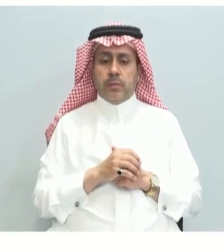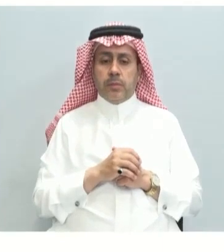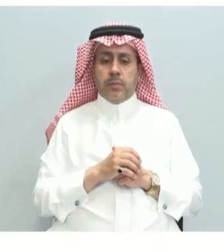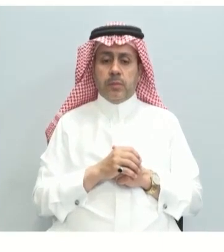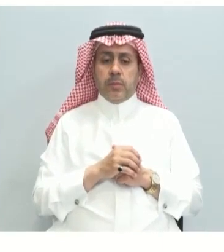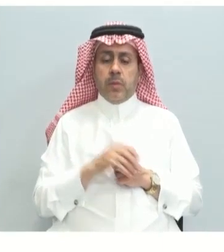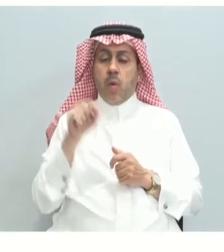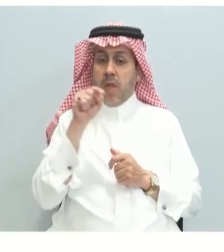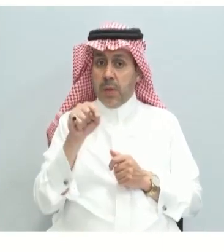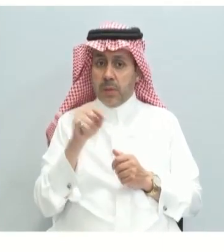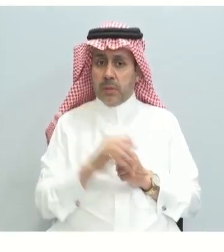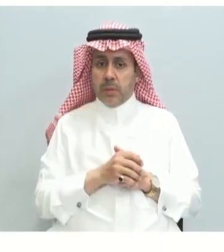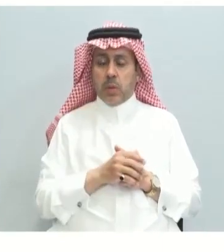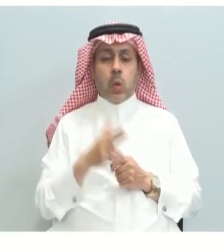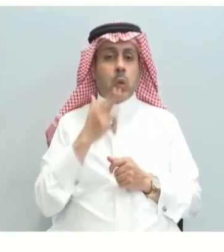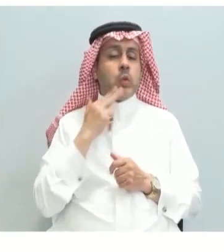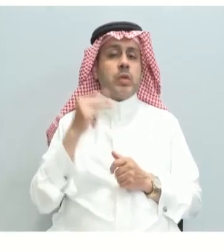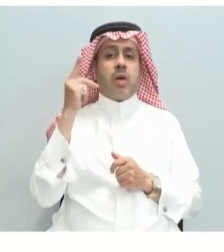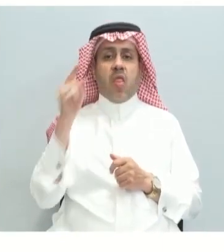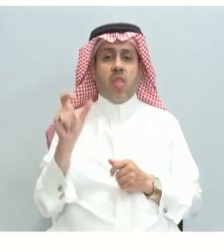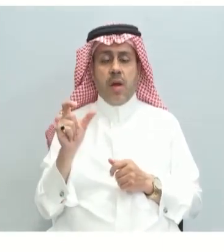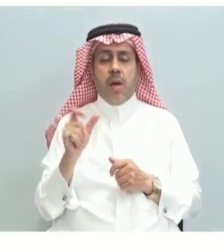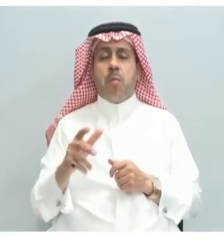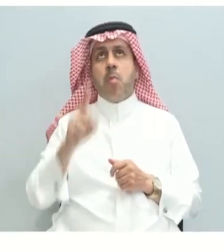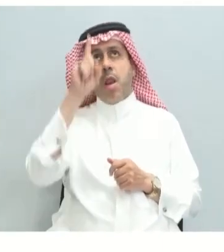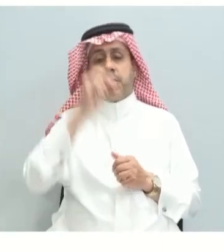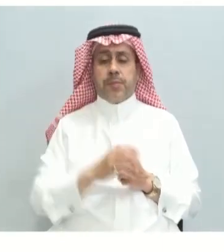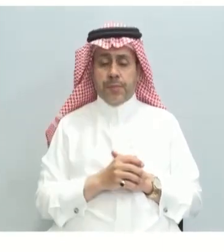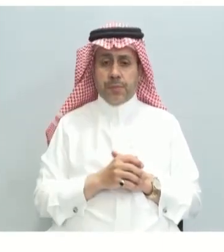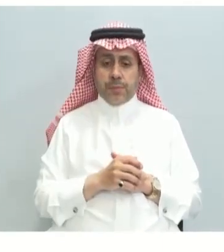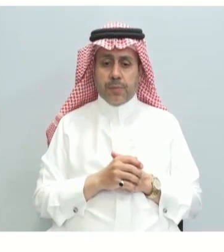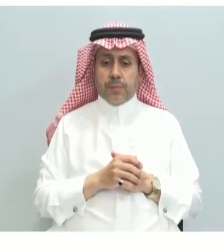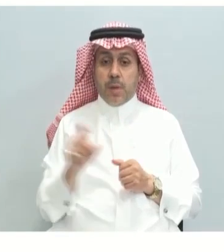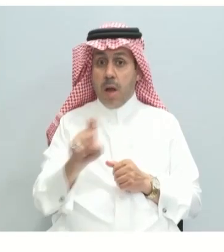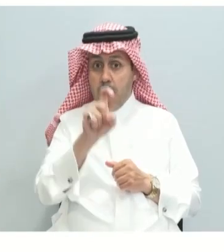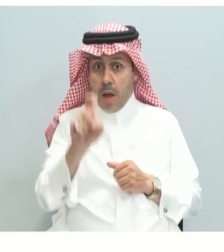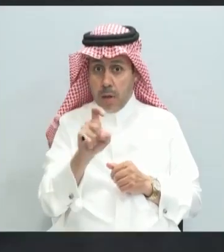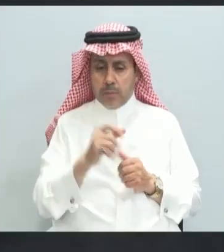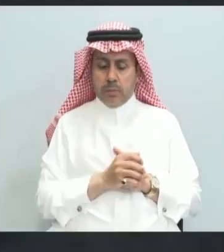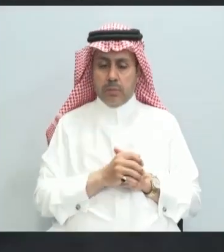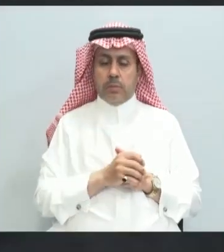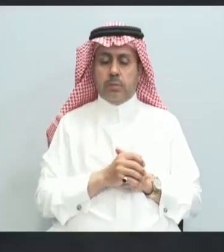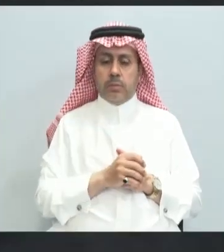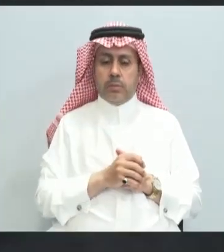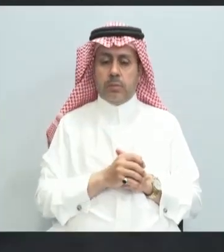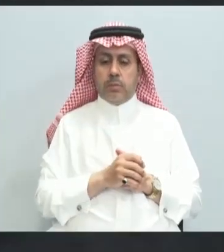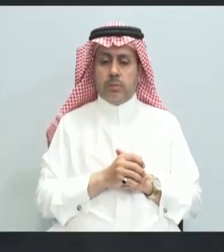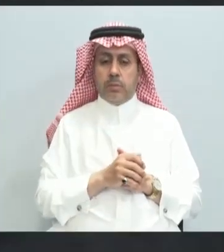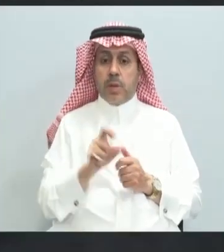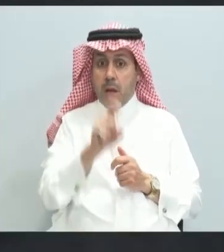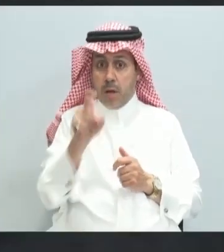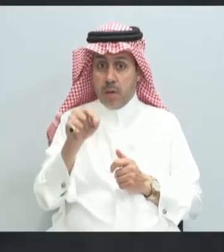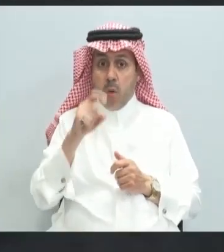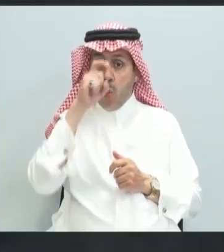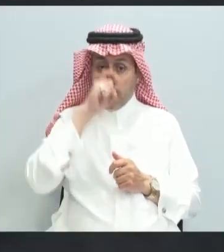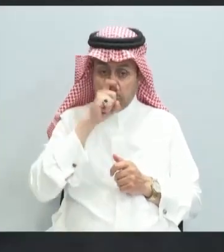وهذا من حسن ظن العبد بربه. هل، ركزوا معي هنا، هل